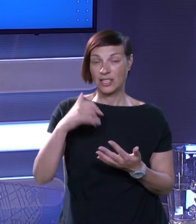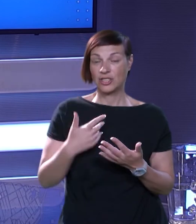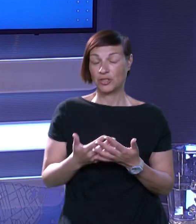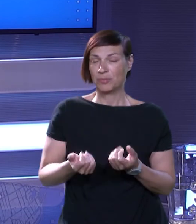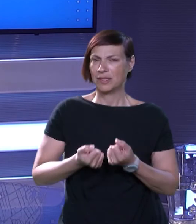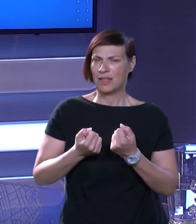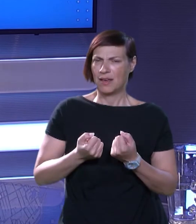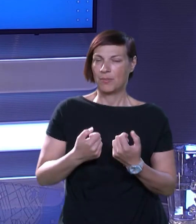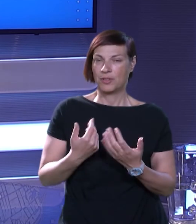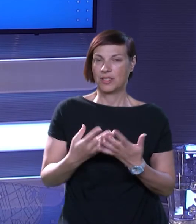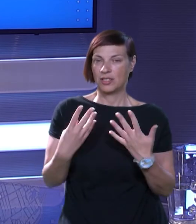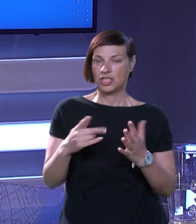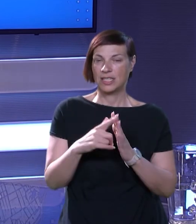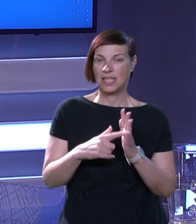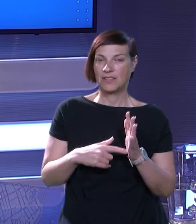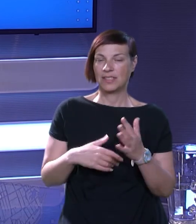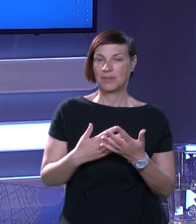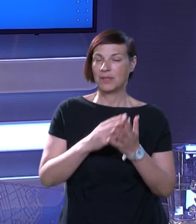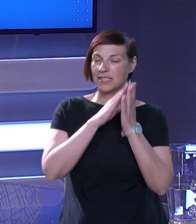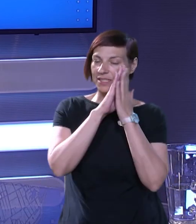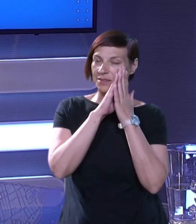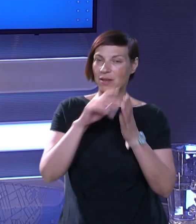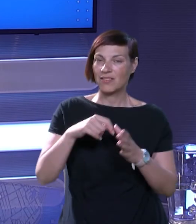će mi biti naporno, tako da ću ja 9. mjesec